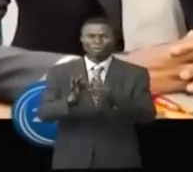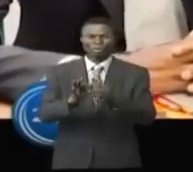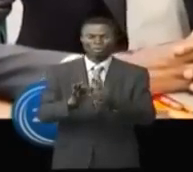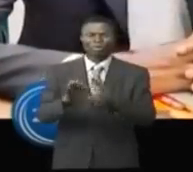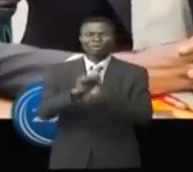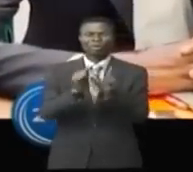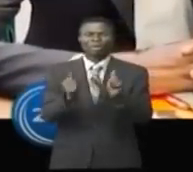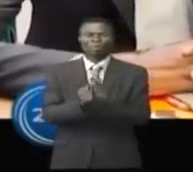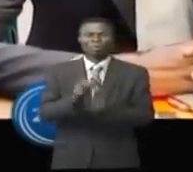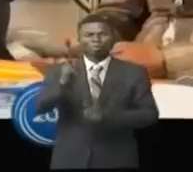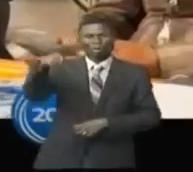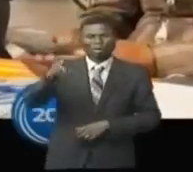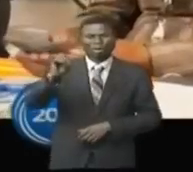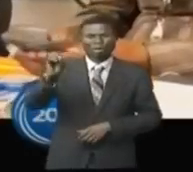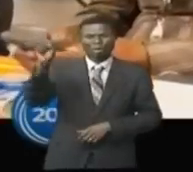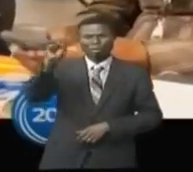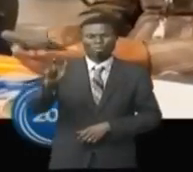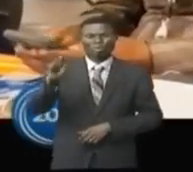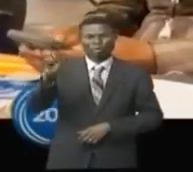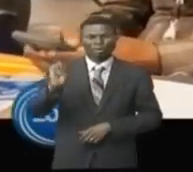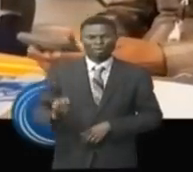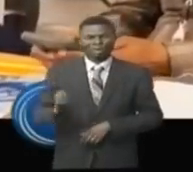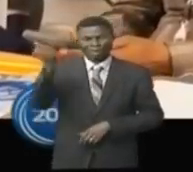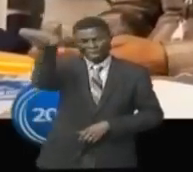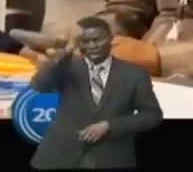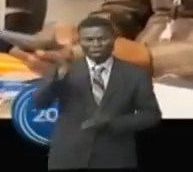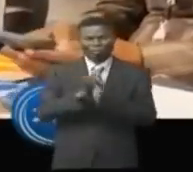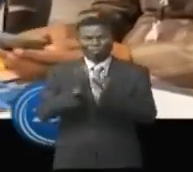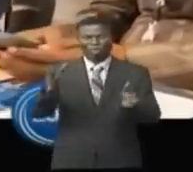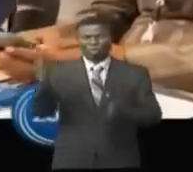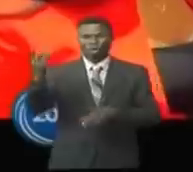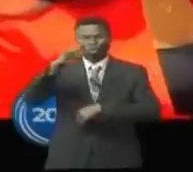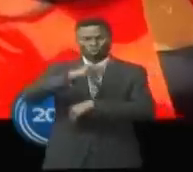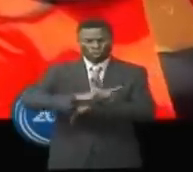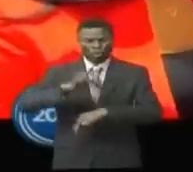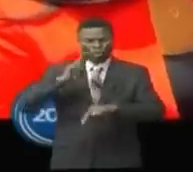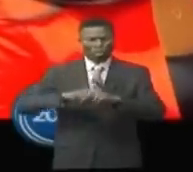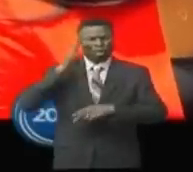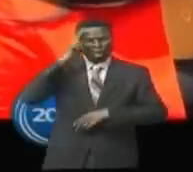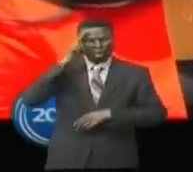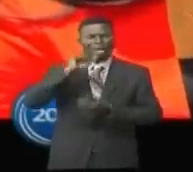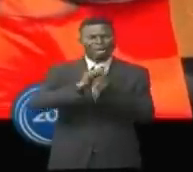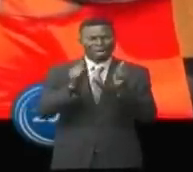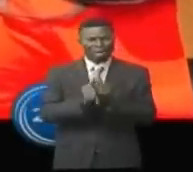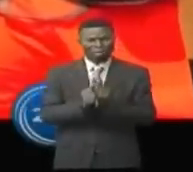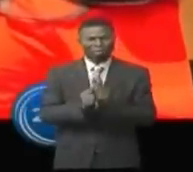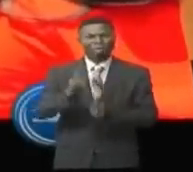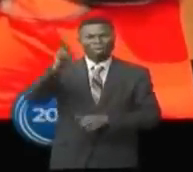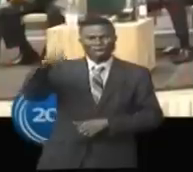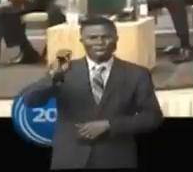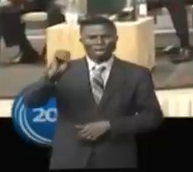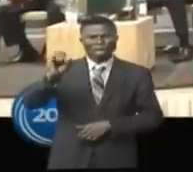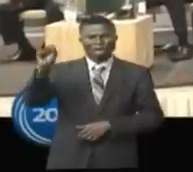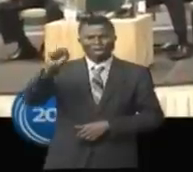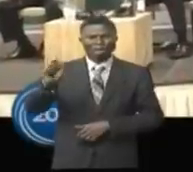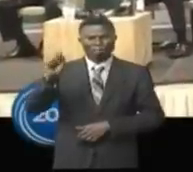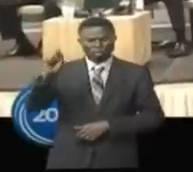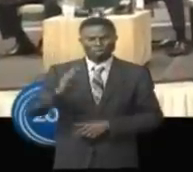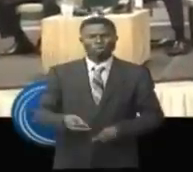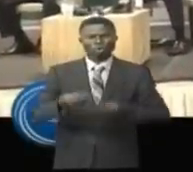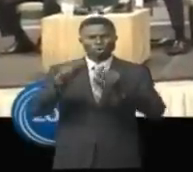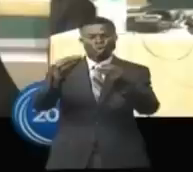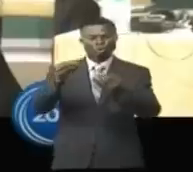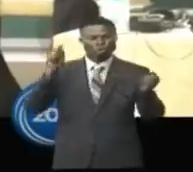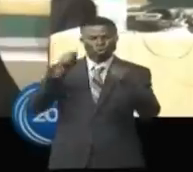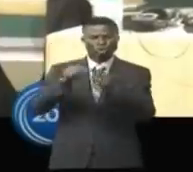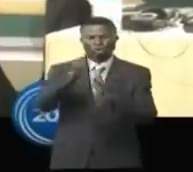Afrique. Durant 3 jours, les experts venus de partout vont réfléchir sur les défis que la poste doit relever à l'heure du numérique.